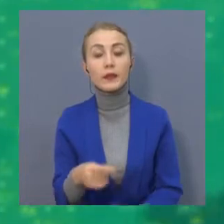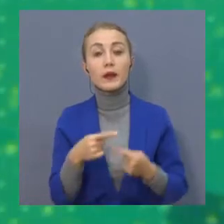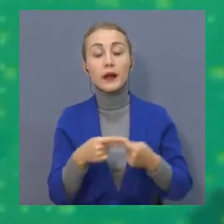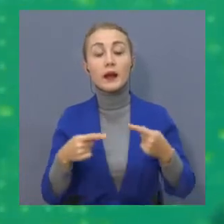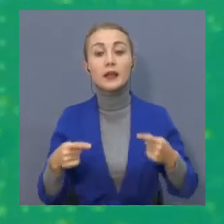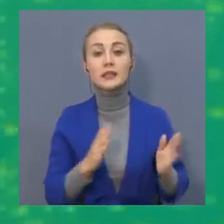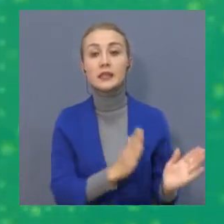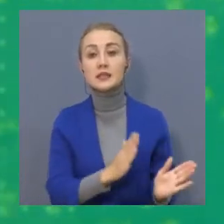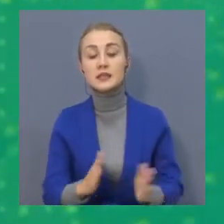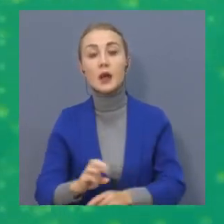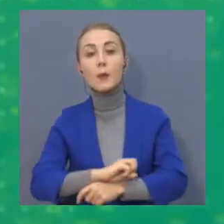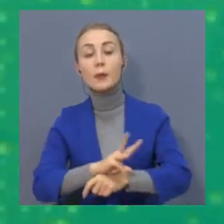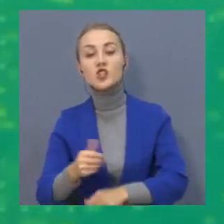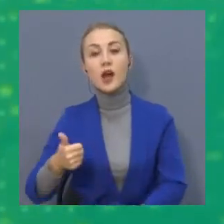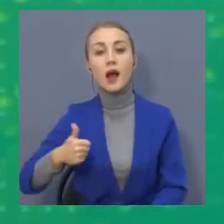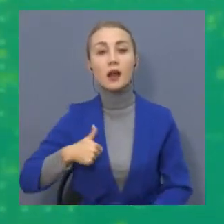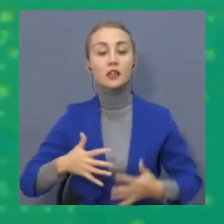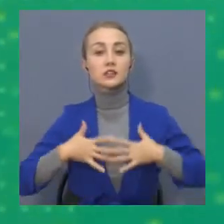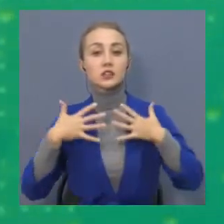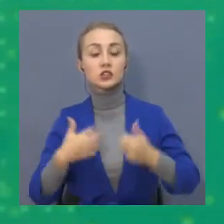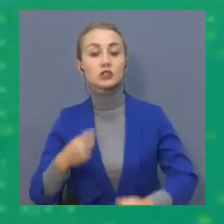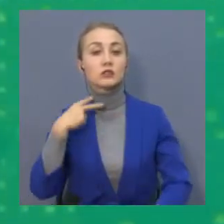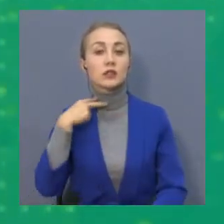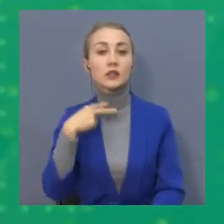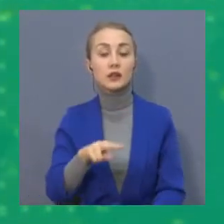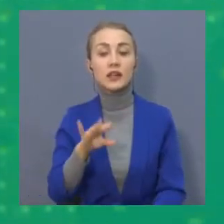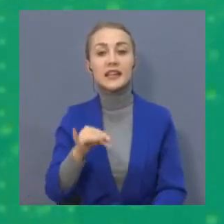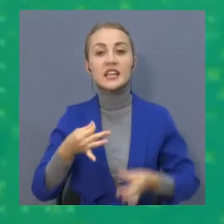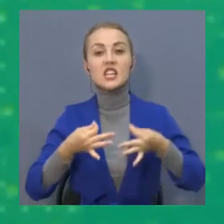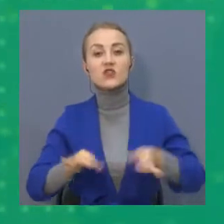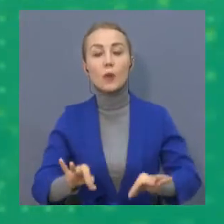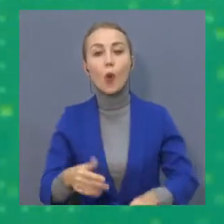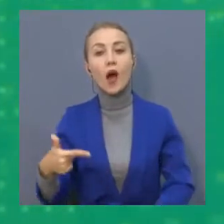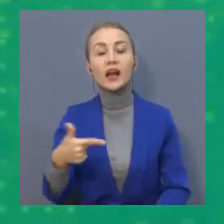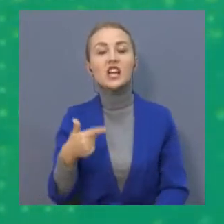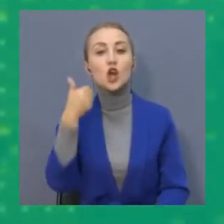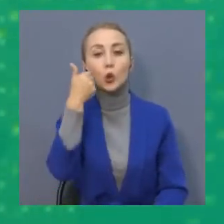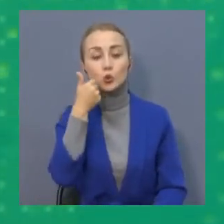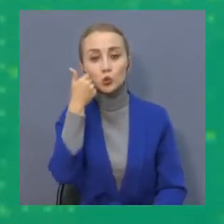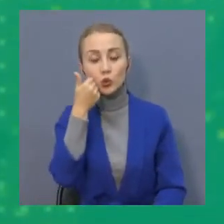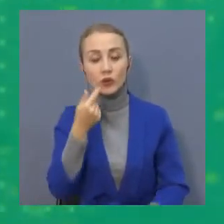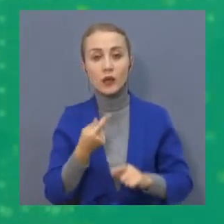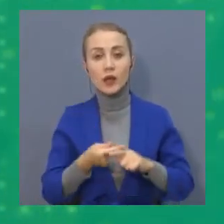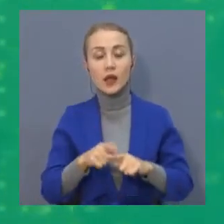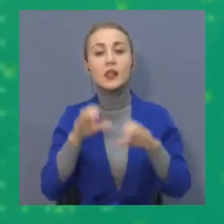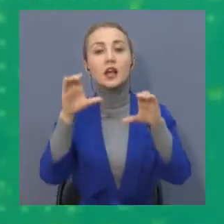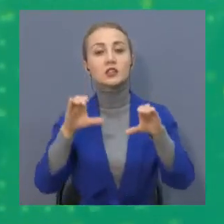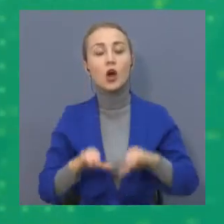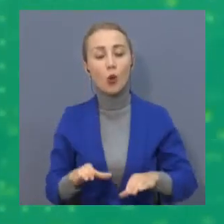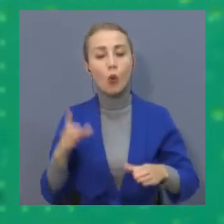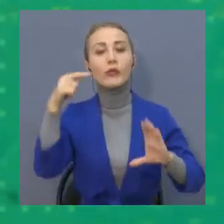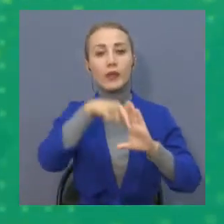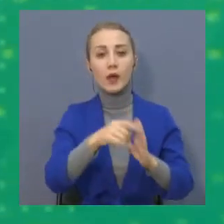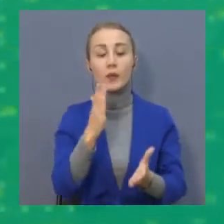етуге міндетті. Бұған әлемдік қауымдастық пен республика заңнамасы кепілдік береді. Облыс аумағында қылмыстық атқару жүйесінің